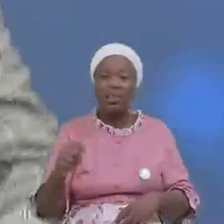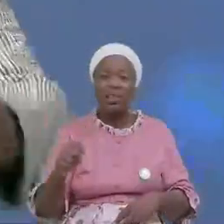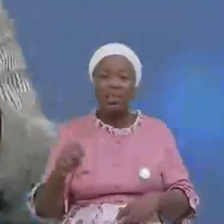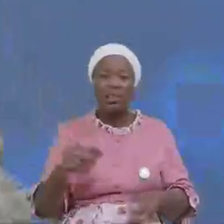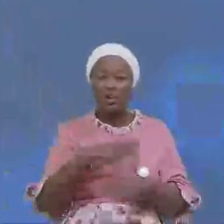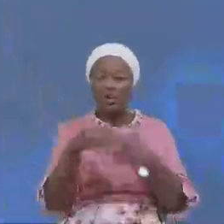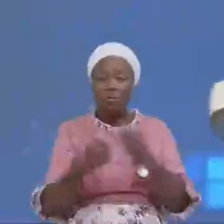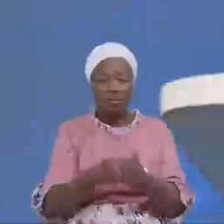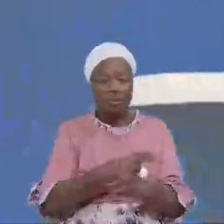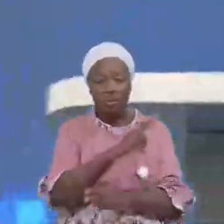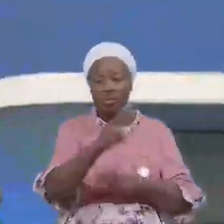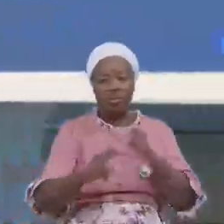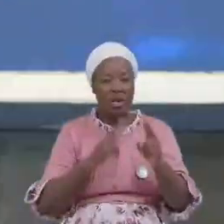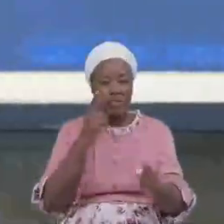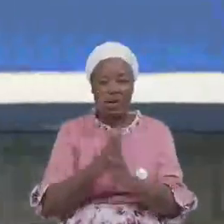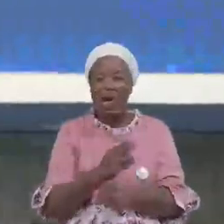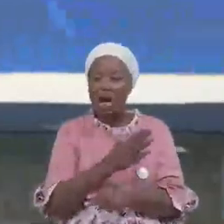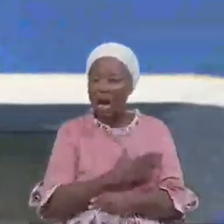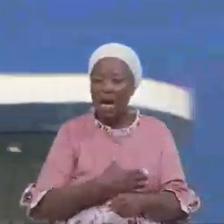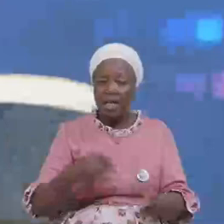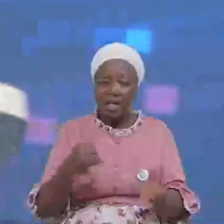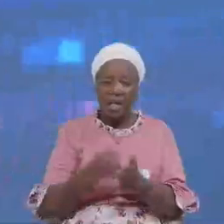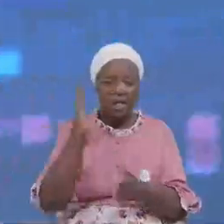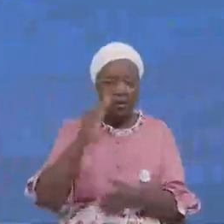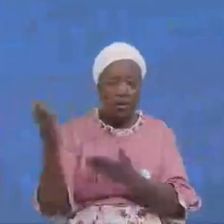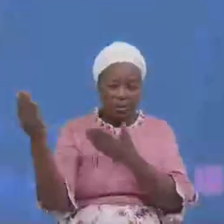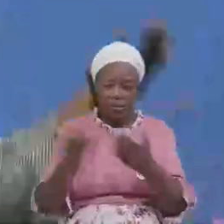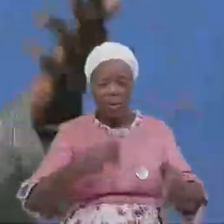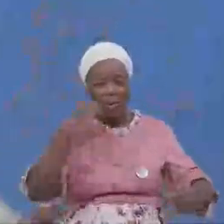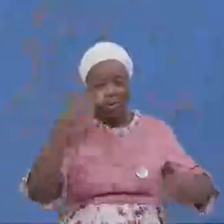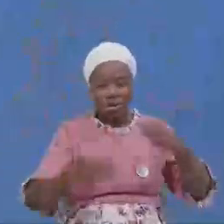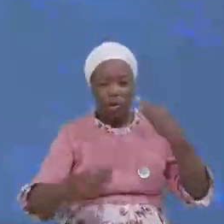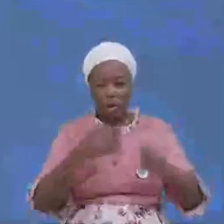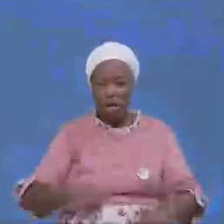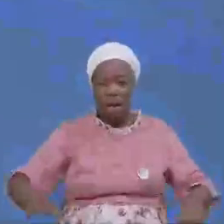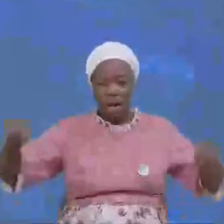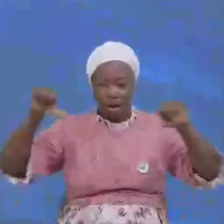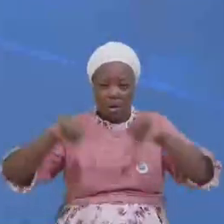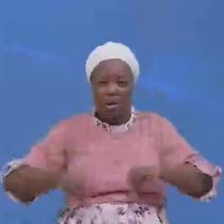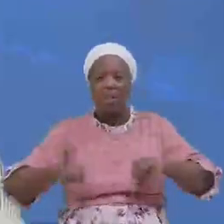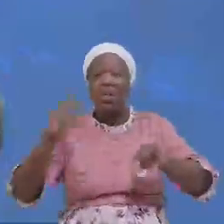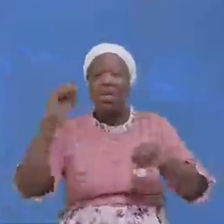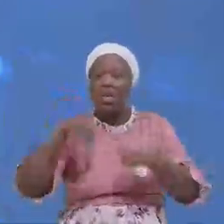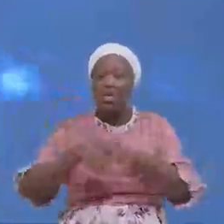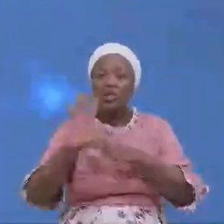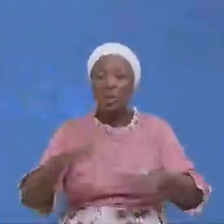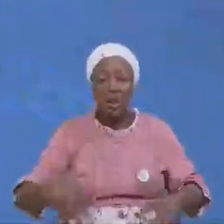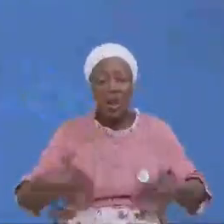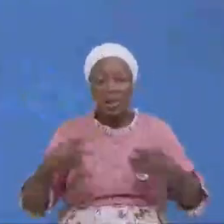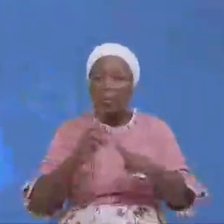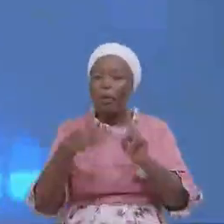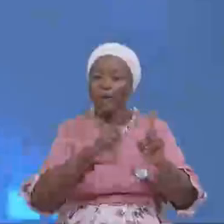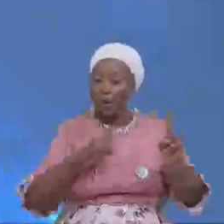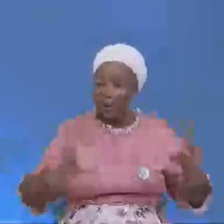L'idolâtrie te connecte à Satan. Et cela apportera le jugement et la condamnation dans ta vie. Mais le